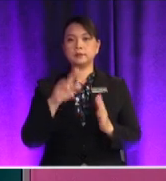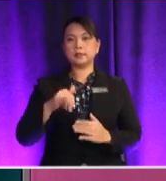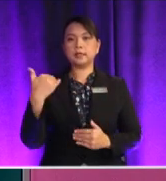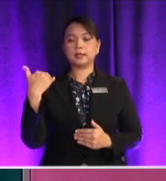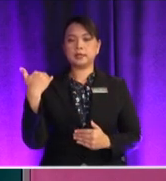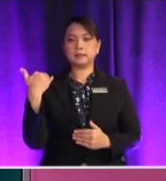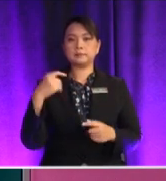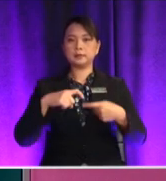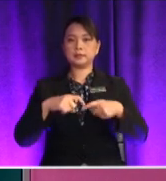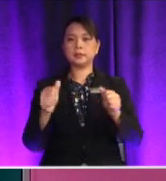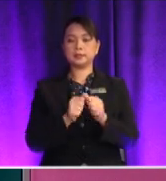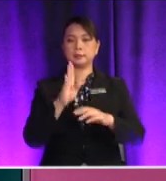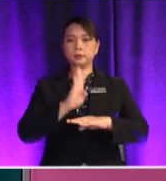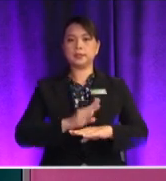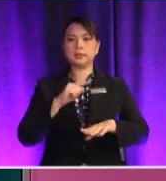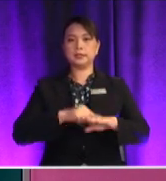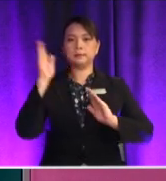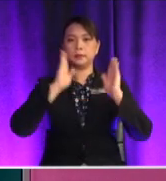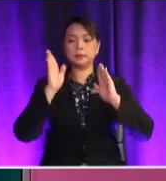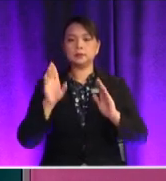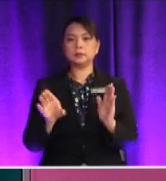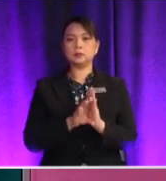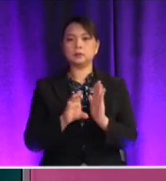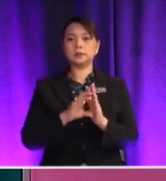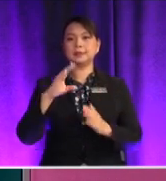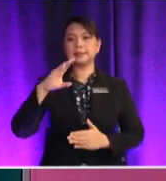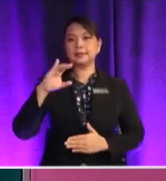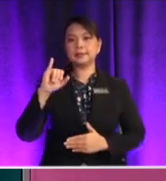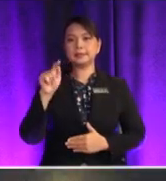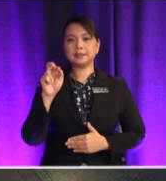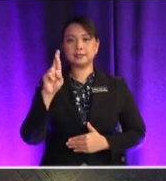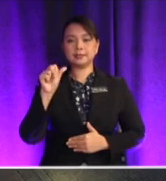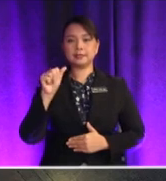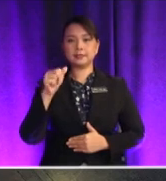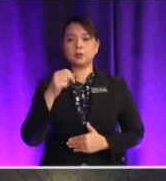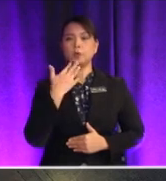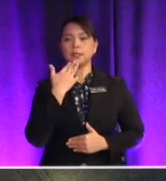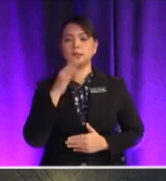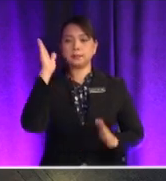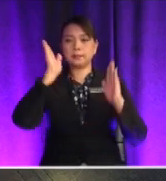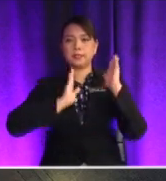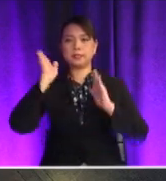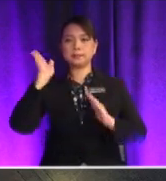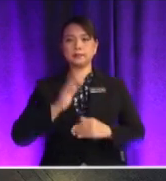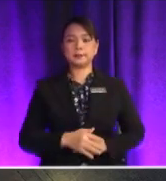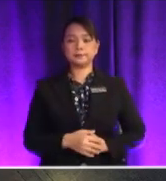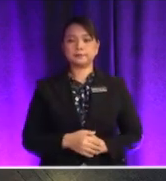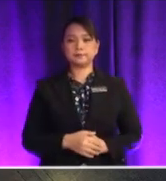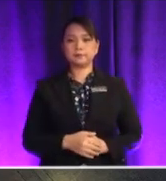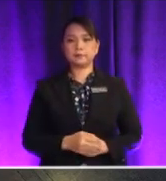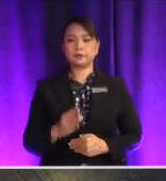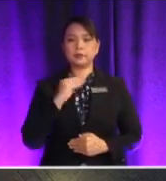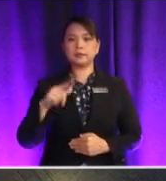kebudayaan-kebudayaan di Malaysia. Contohnya citra warna Malaysia. Betul kan? Betul. Dan selain daripada